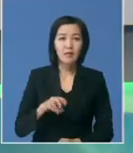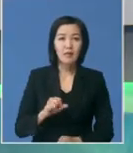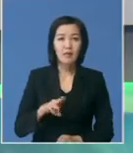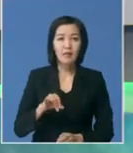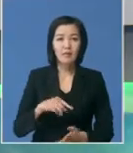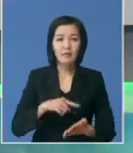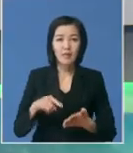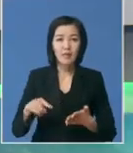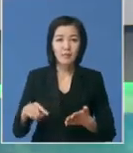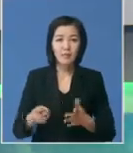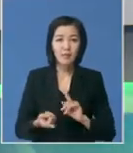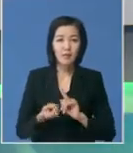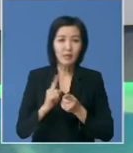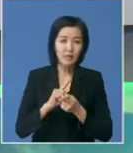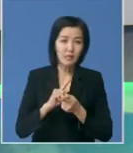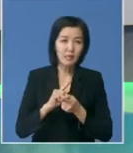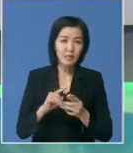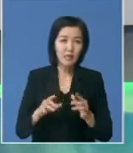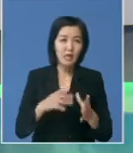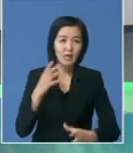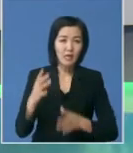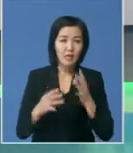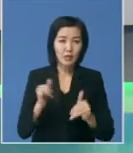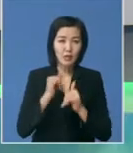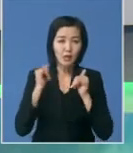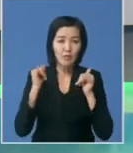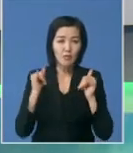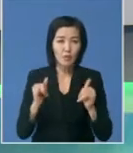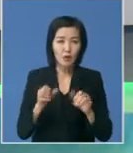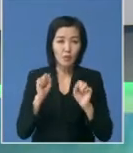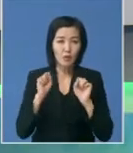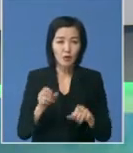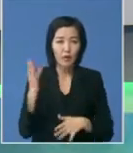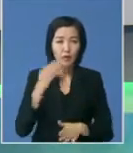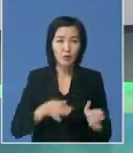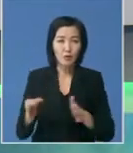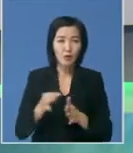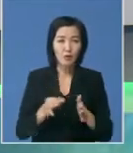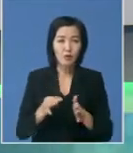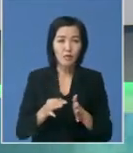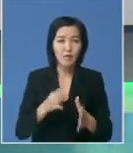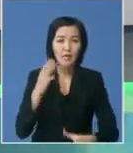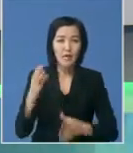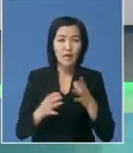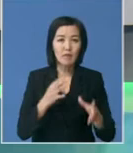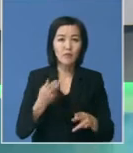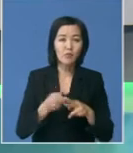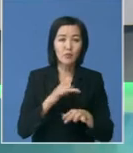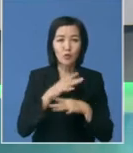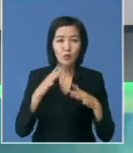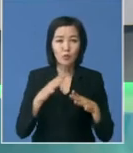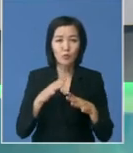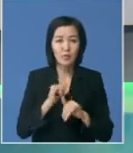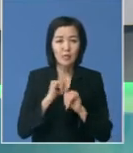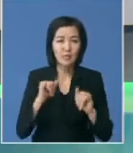Латын әліпби әлемдік өркениетке жол ашады. Алматы облысының тіл мамандары осындай пікірде. Өйткені бұл әліпби әлем бойынша кең таралған. Талдықорғанда жақында